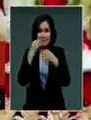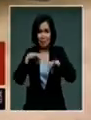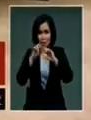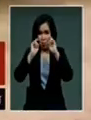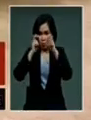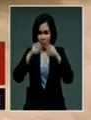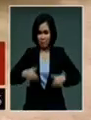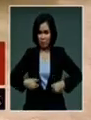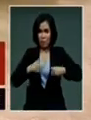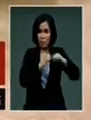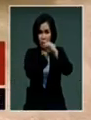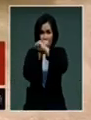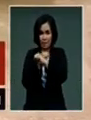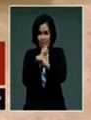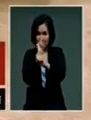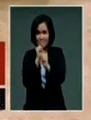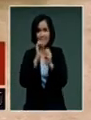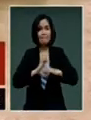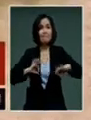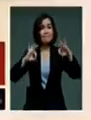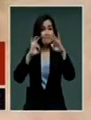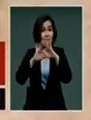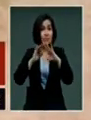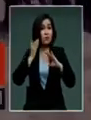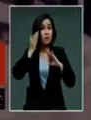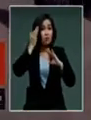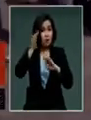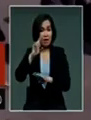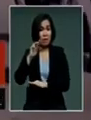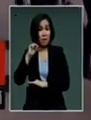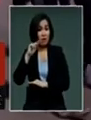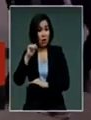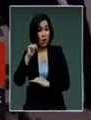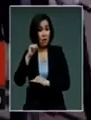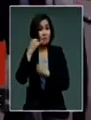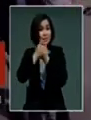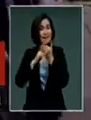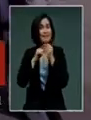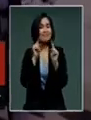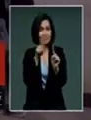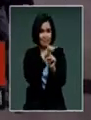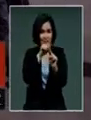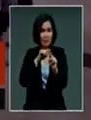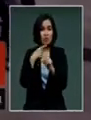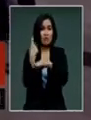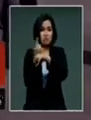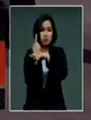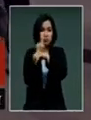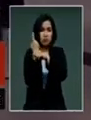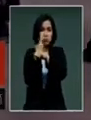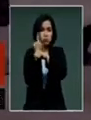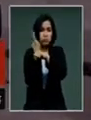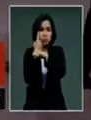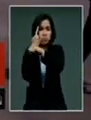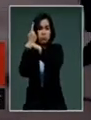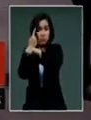องใหญ่เป็นเรื่องหลักสำคัญแล้วก็หลังจากนั้นเนี่ยรัฐมนตรีต่างประเทศอังกฤษก็เดินทางด้วยเฮลิคอปเตอร์ไปที่รัฐยะไข่ด้ว